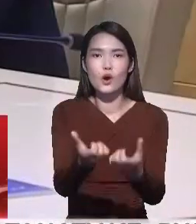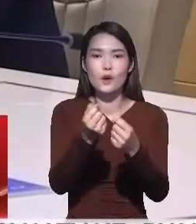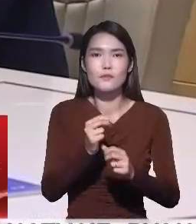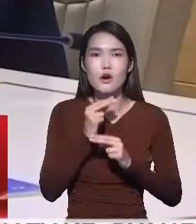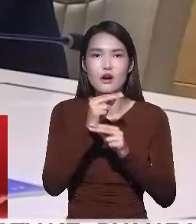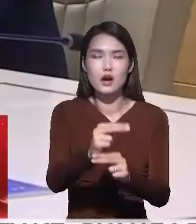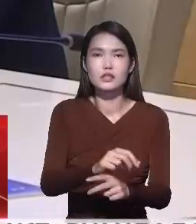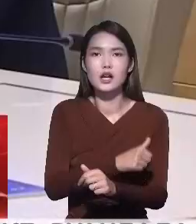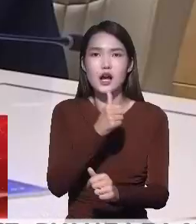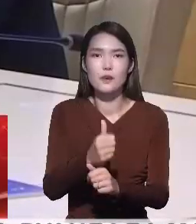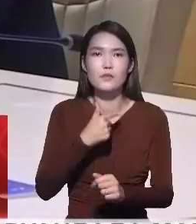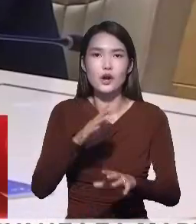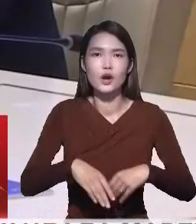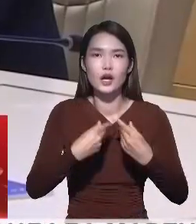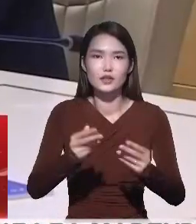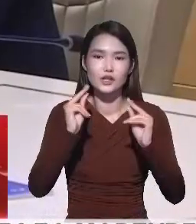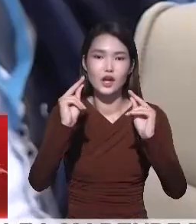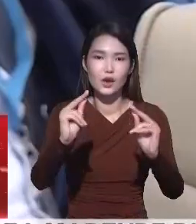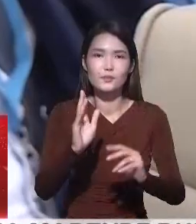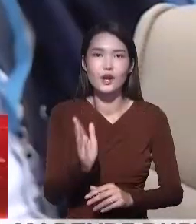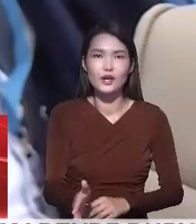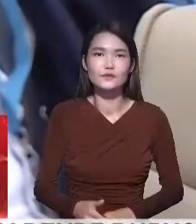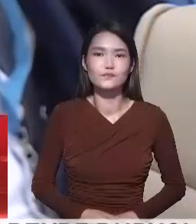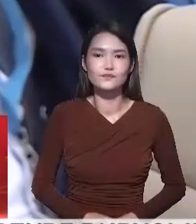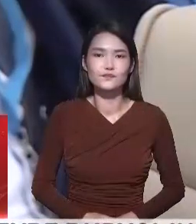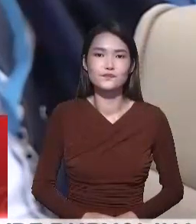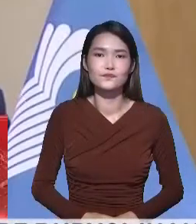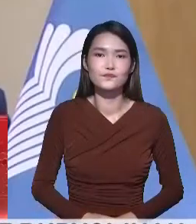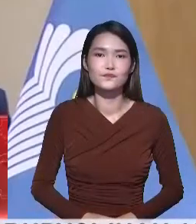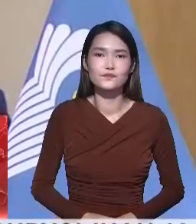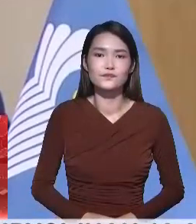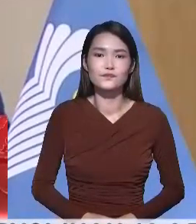тоқталды. Бастысы дауыс беру әділ өтті дейді.